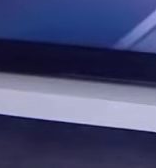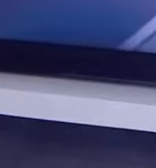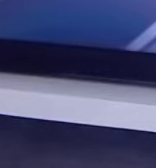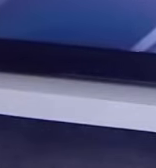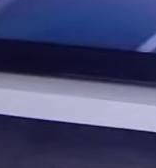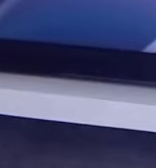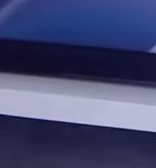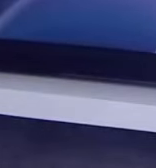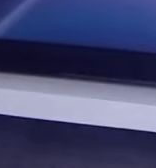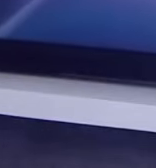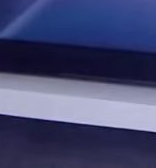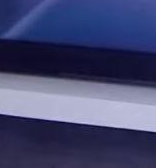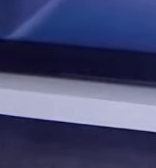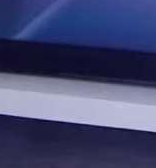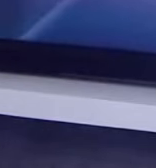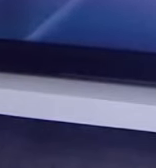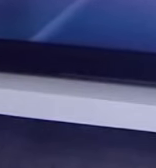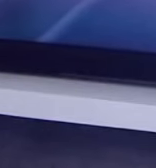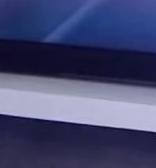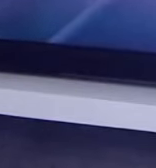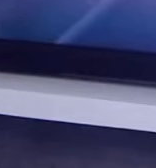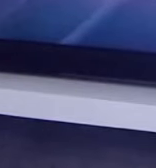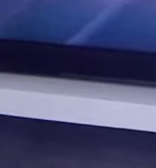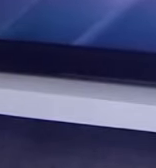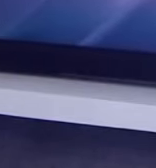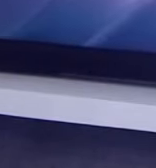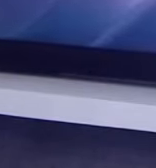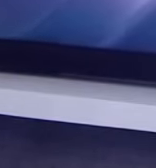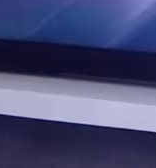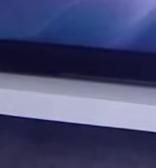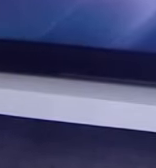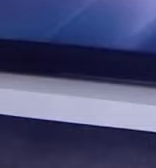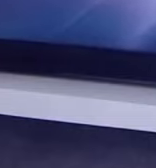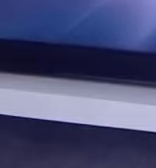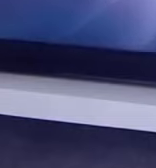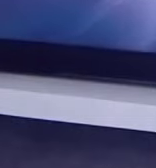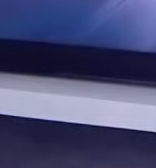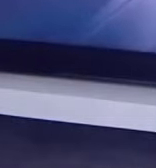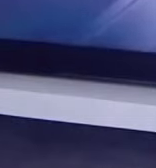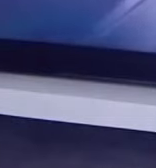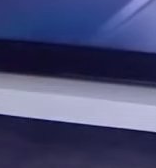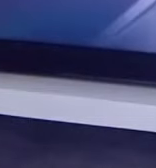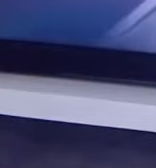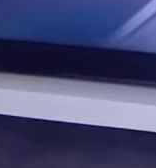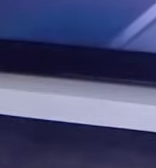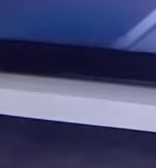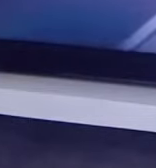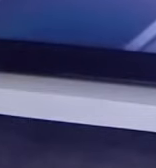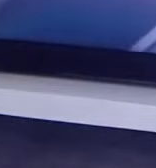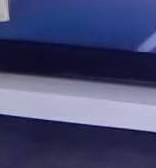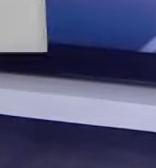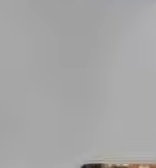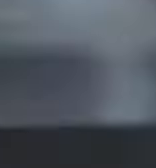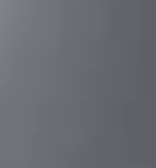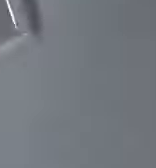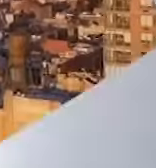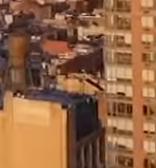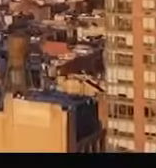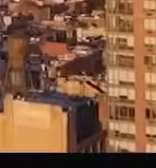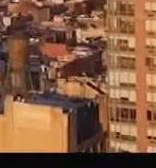gadget, alam nyo bang literal na ginto ang nakikita ng iba? Kuya Kim, ano na?